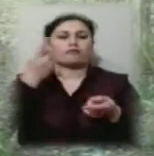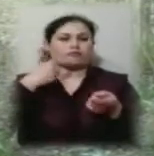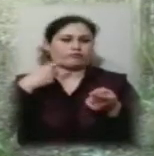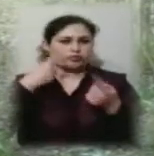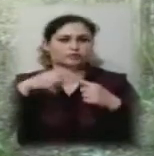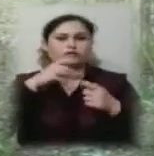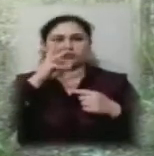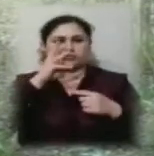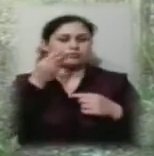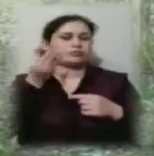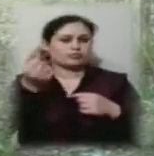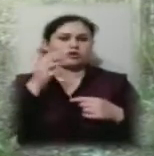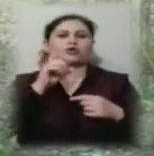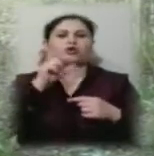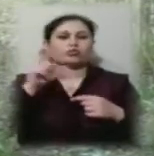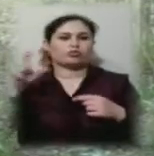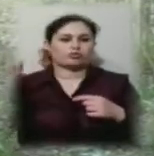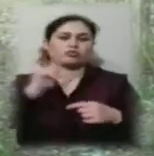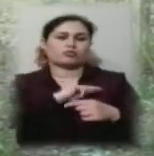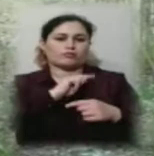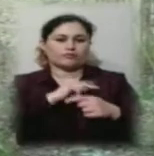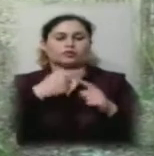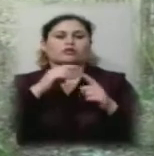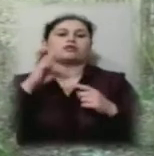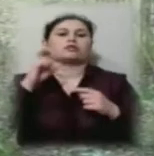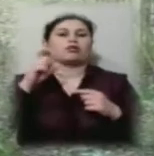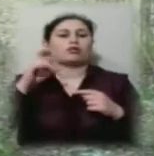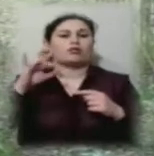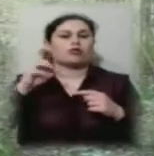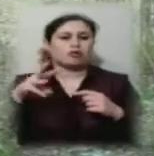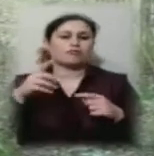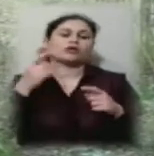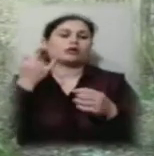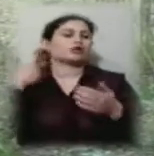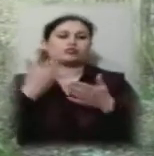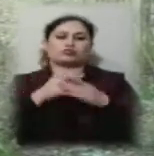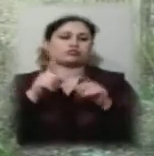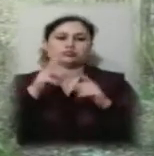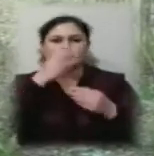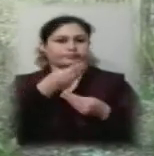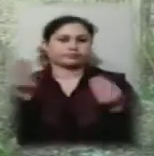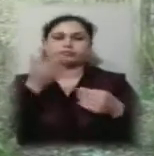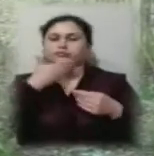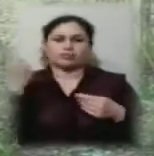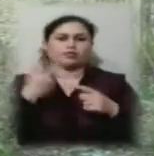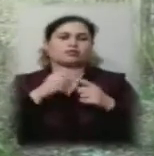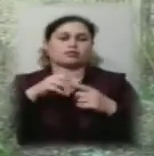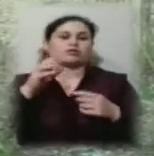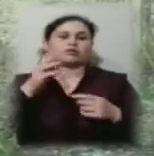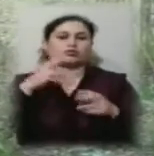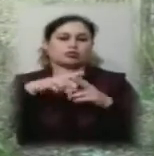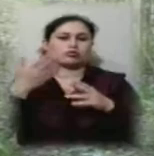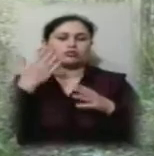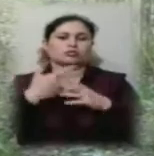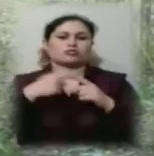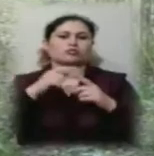налогам. І досить ця заборгованість не була погашена. Тож ми маємо дуже багато